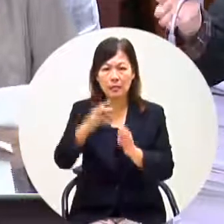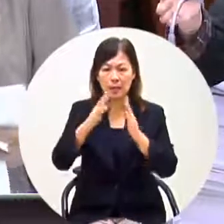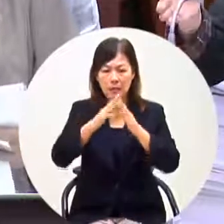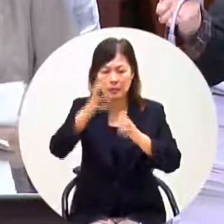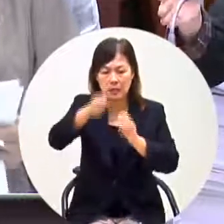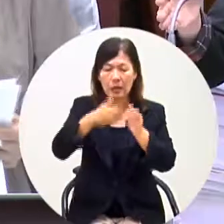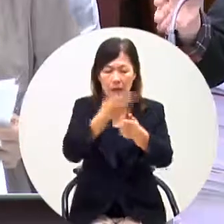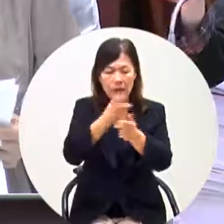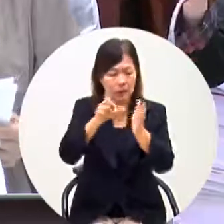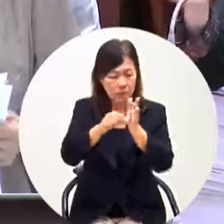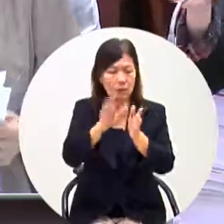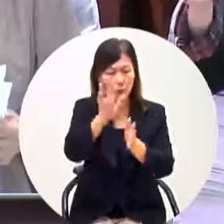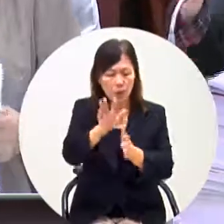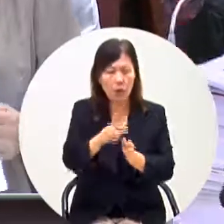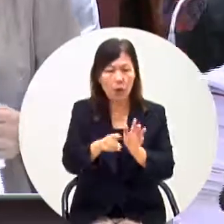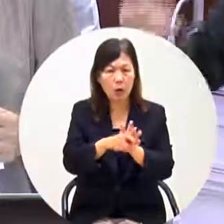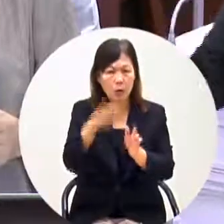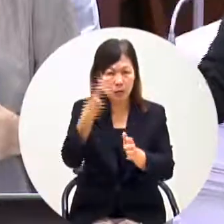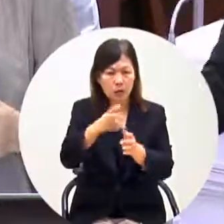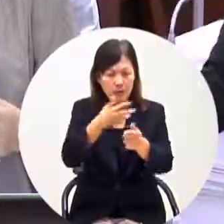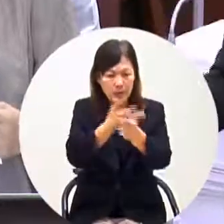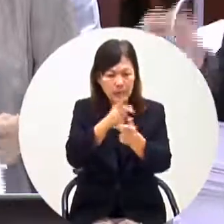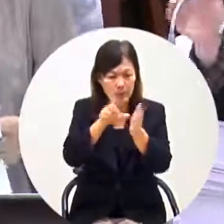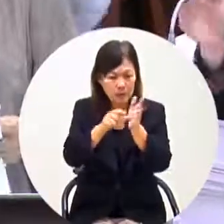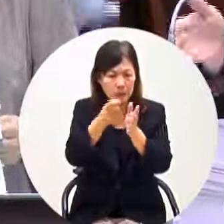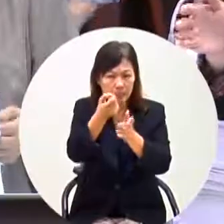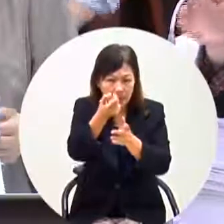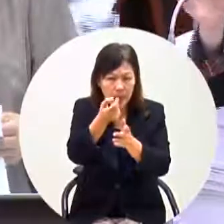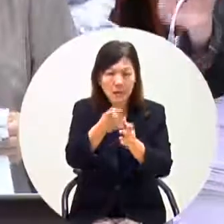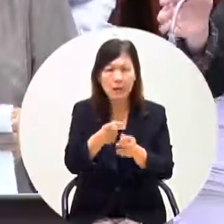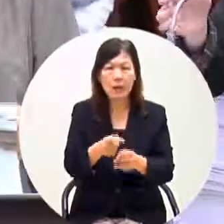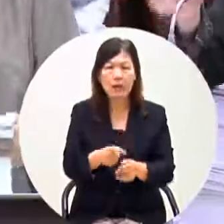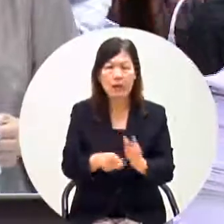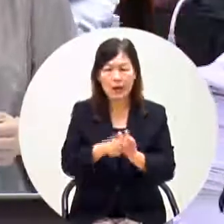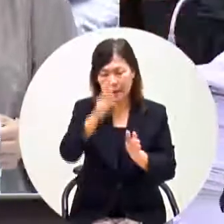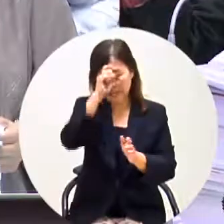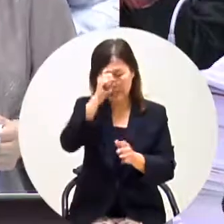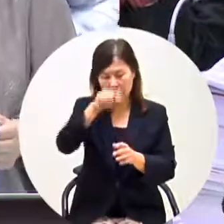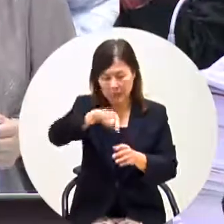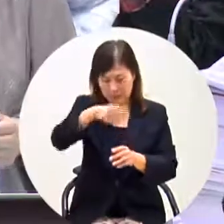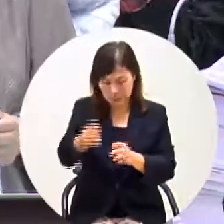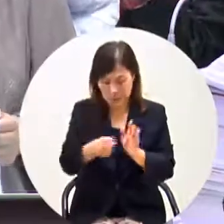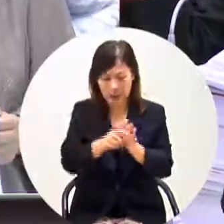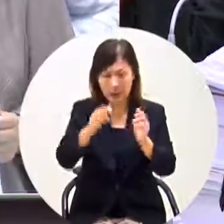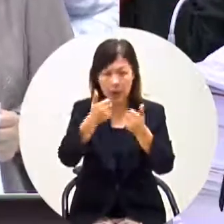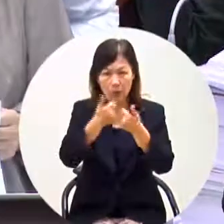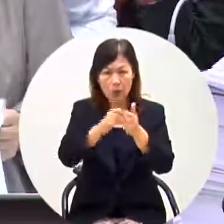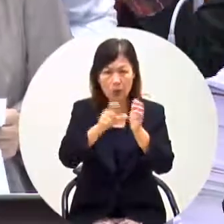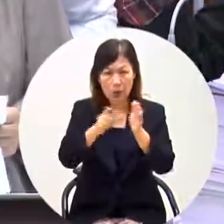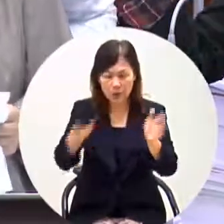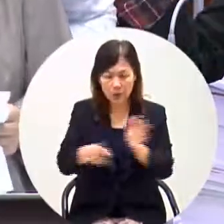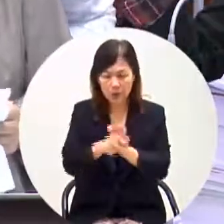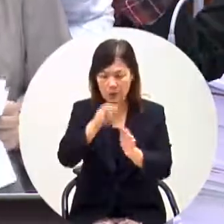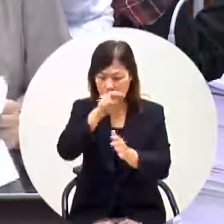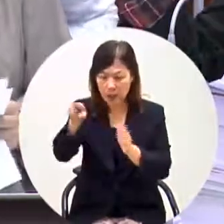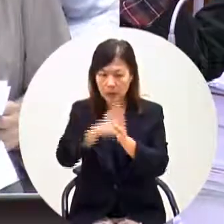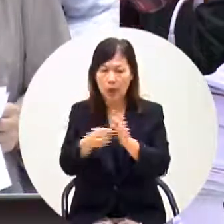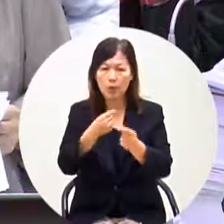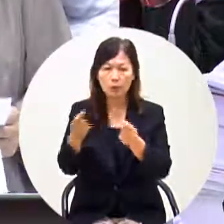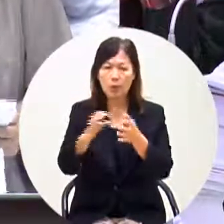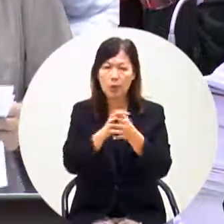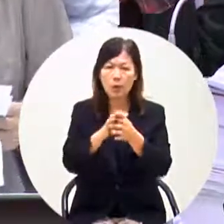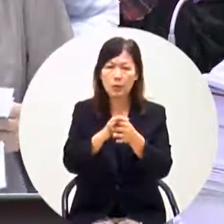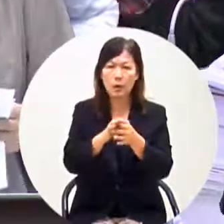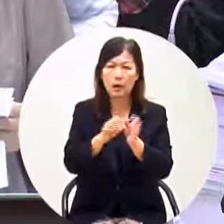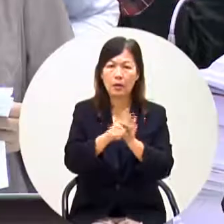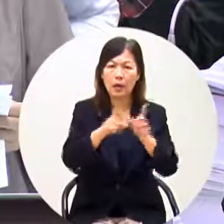给你一点时间，我希望下个会期我可以看到像本席在关心大社观音山、嗯、